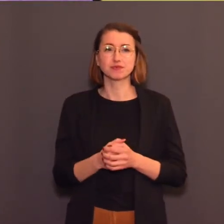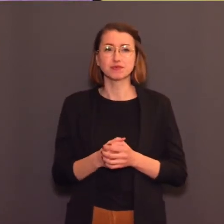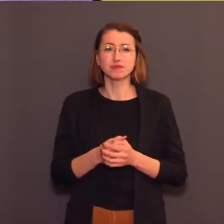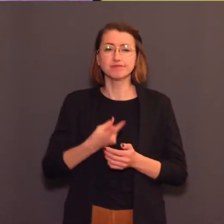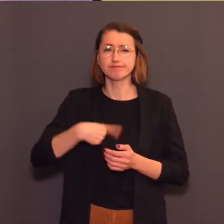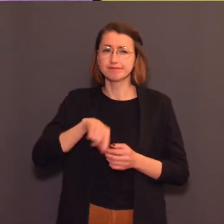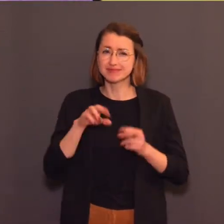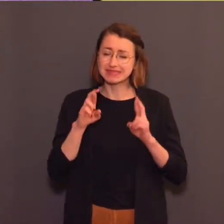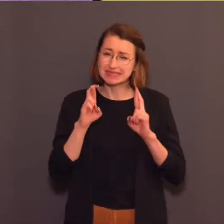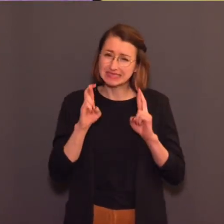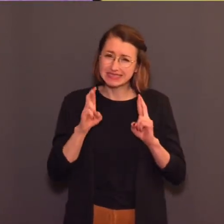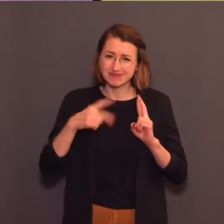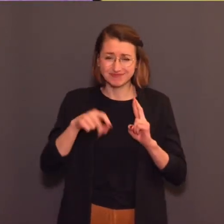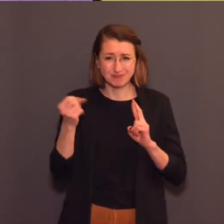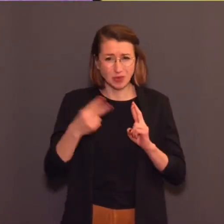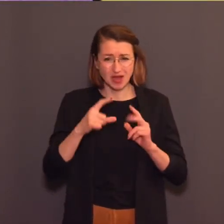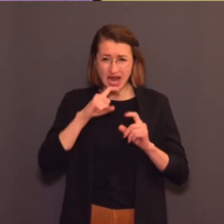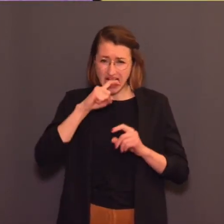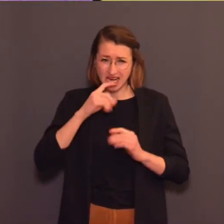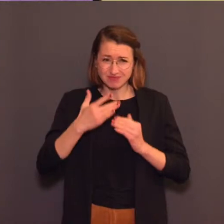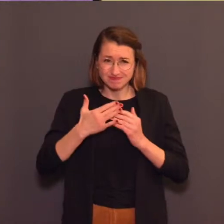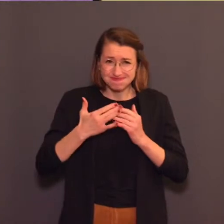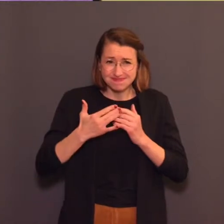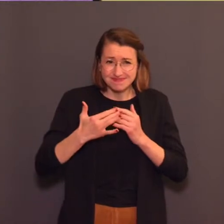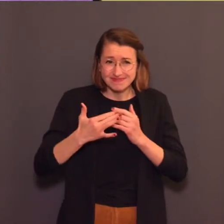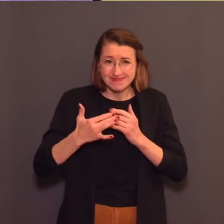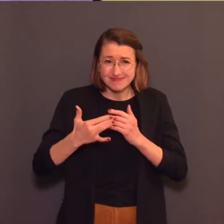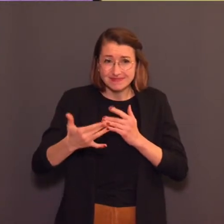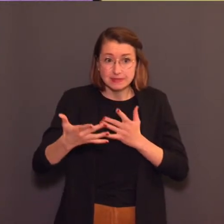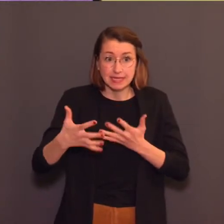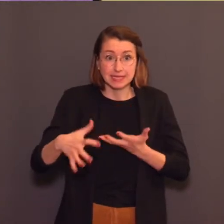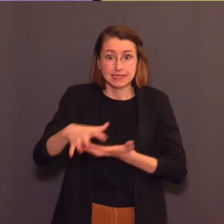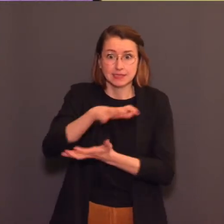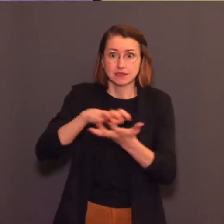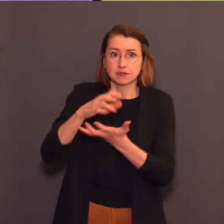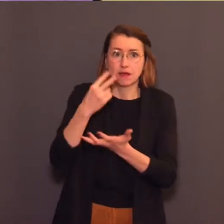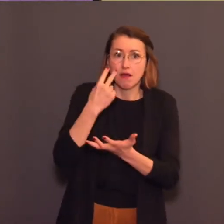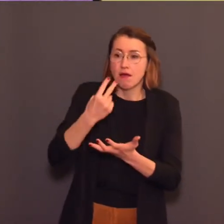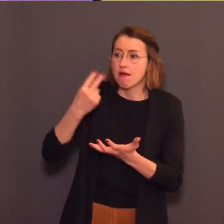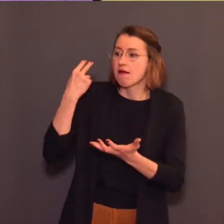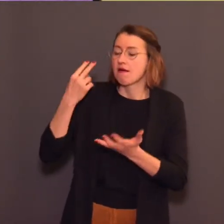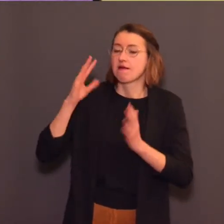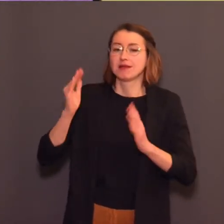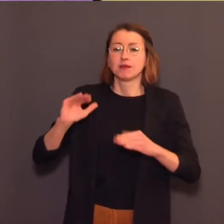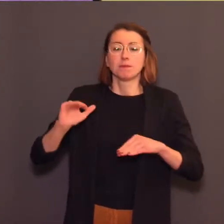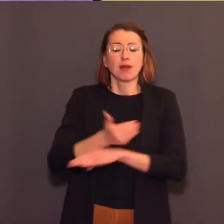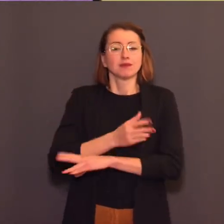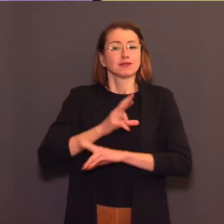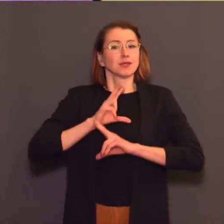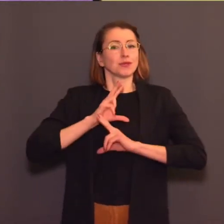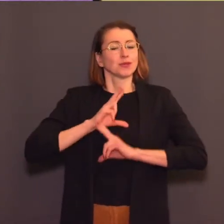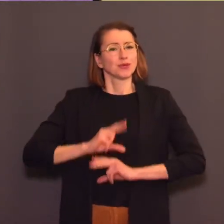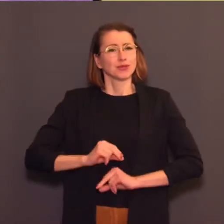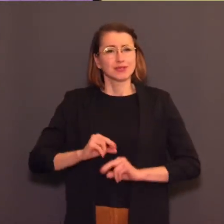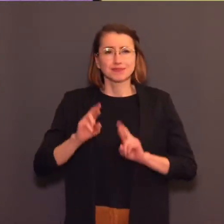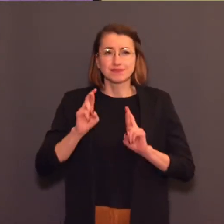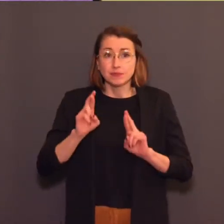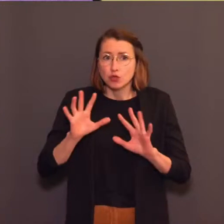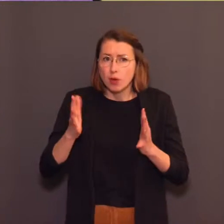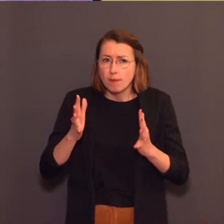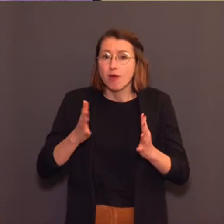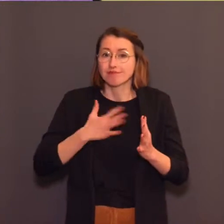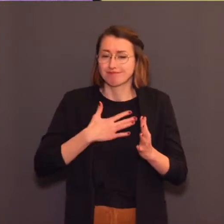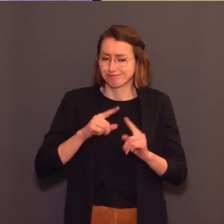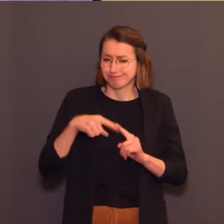situation où le pire sera derrière nous. Le printemps est en vue et la vaccination monte en puissance.